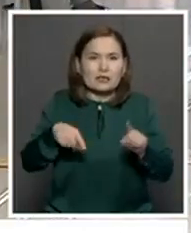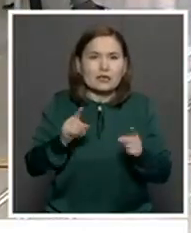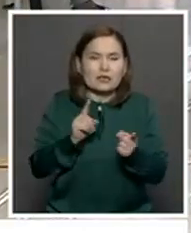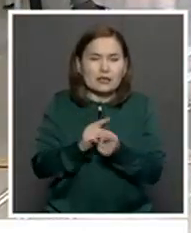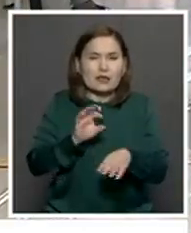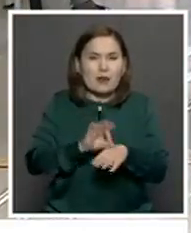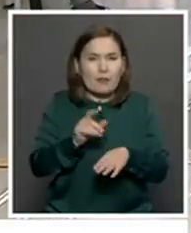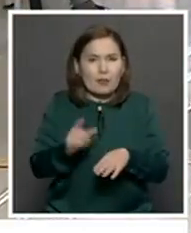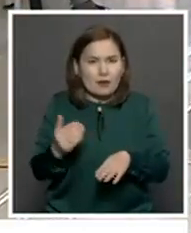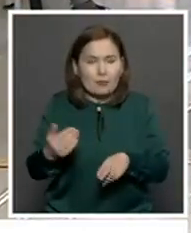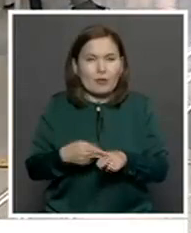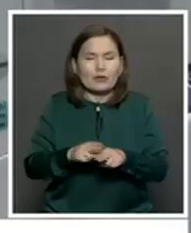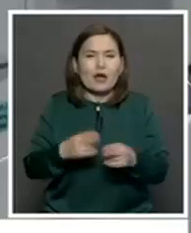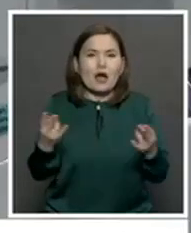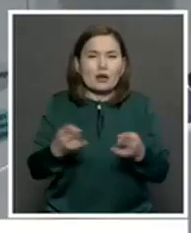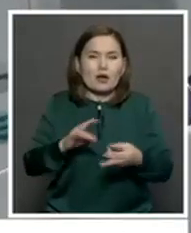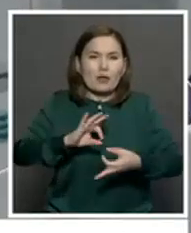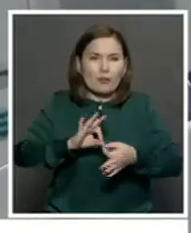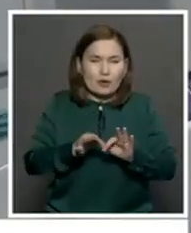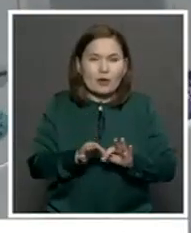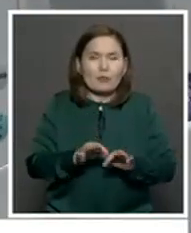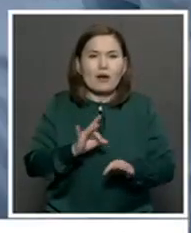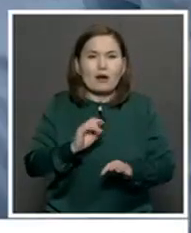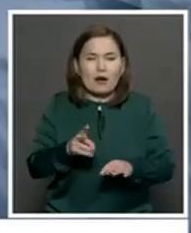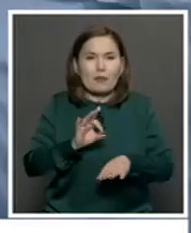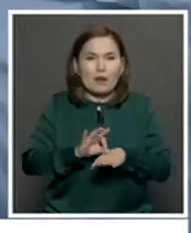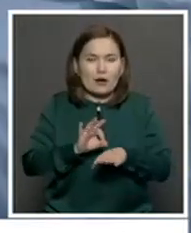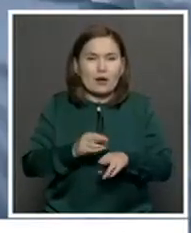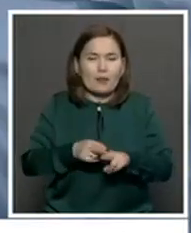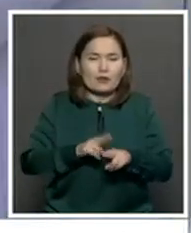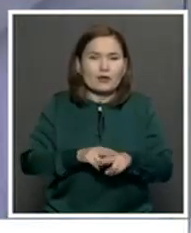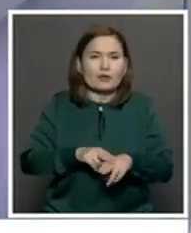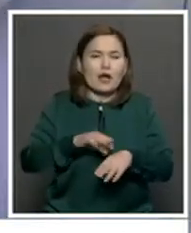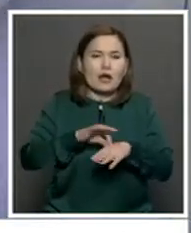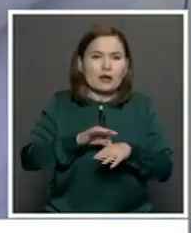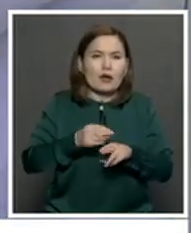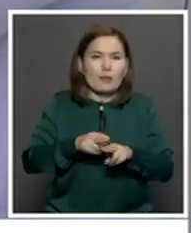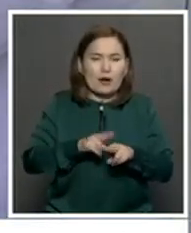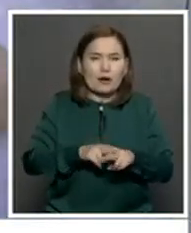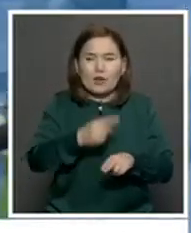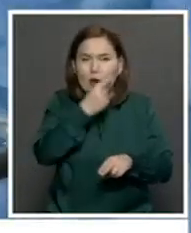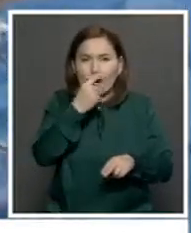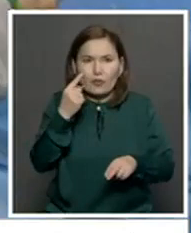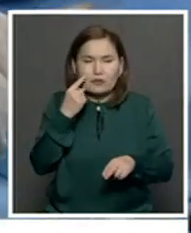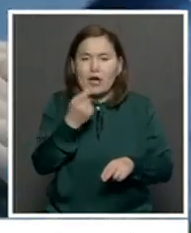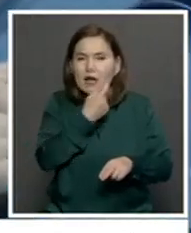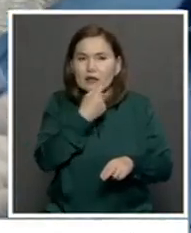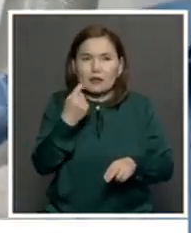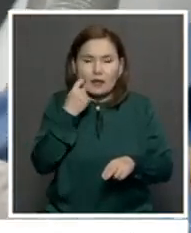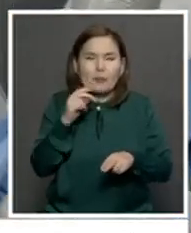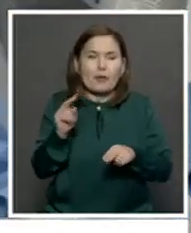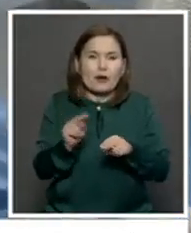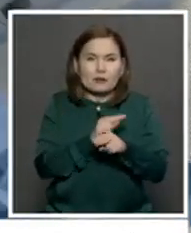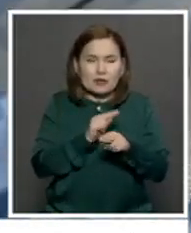сырқаттар, күрделі емді қажет ететін онкологиялық аурулар, туа бітті тері тыртықтарын түзеу, көзбен тістің қымбат